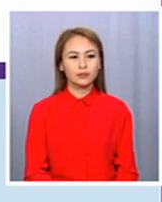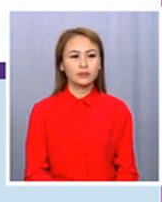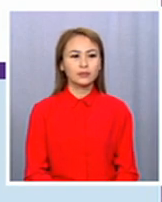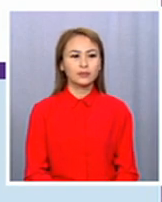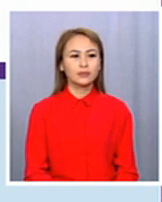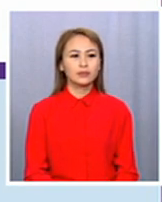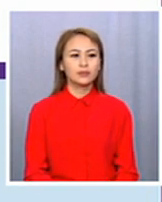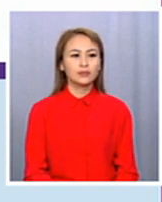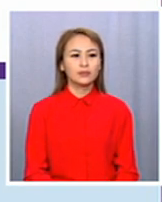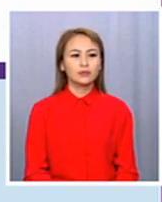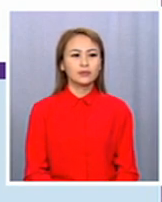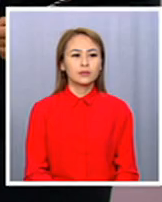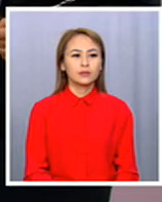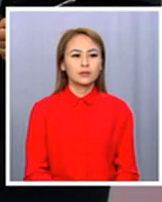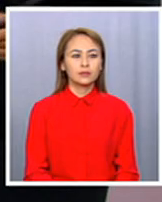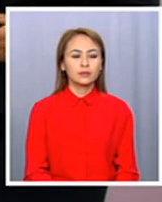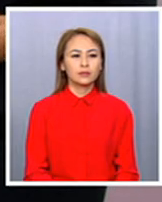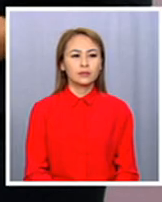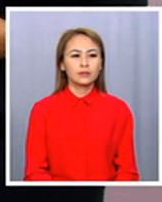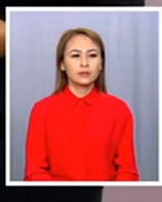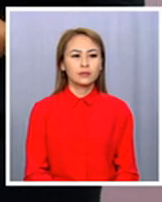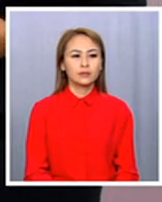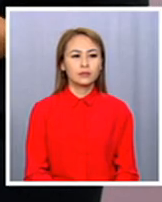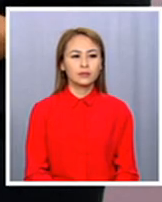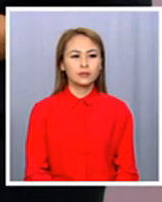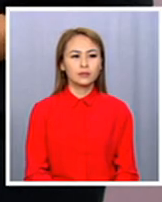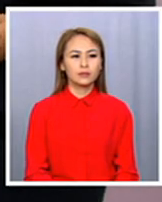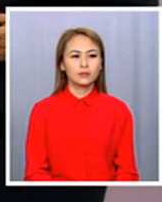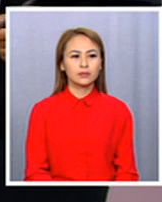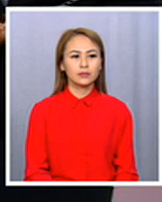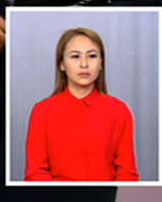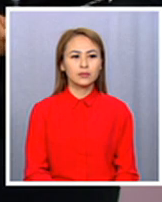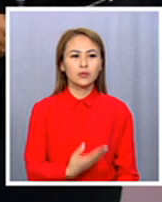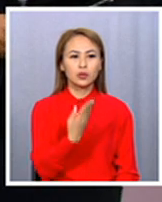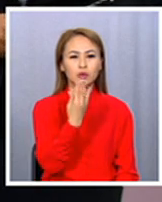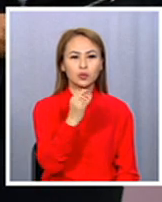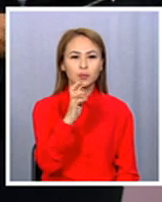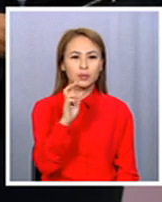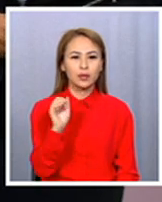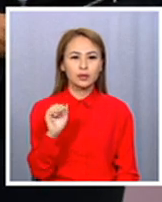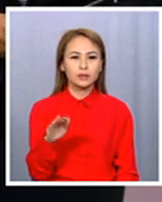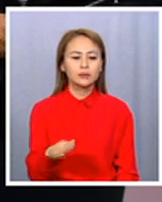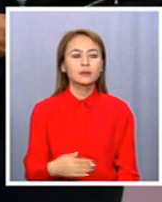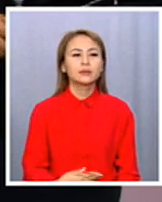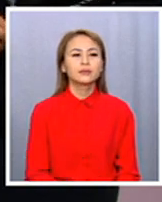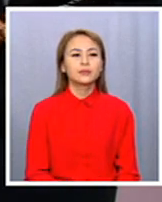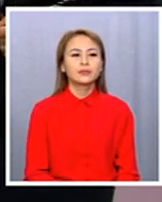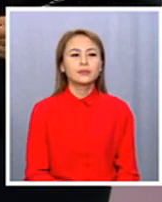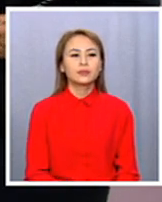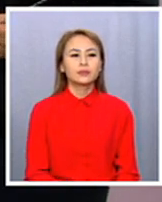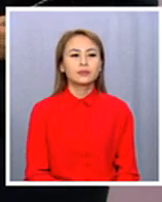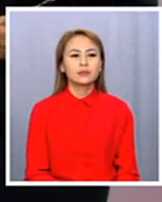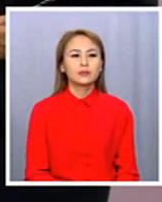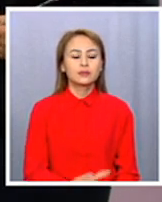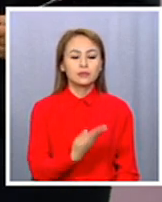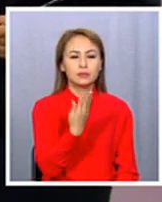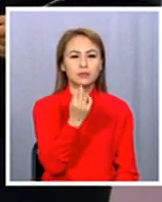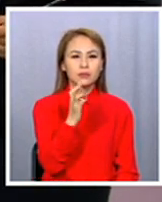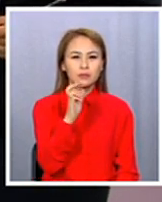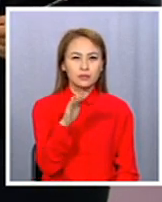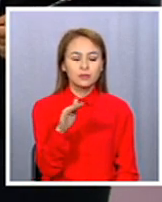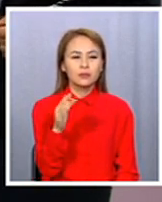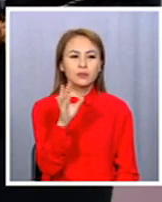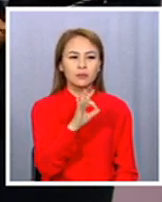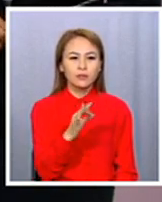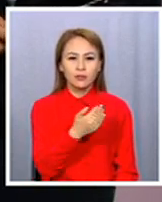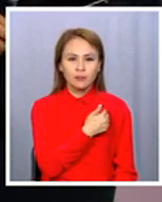көріңдер. Я, балалар, бұл жұмбақтың шешуі шұбат. Шұбат туралы білгілерің